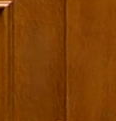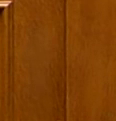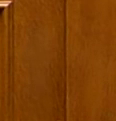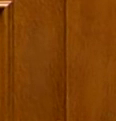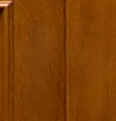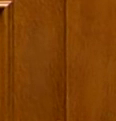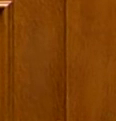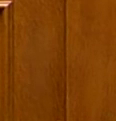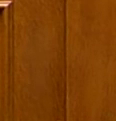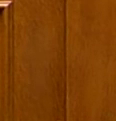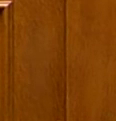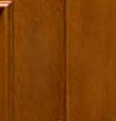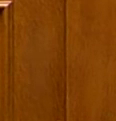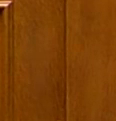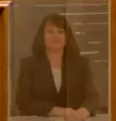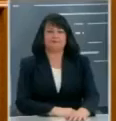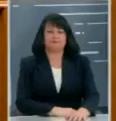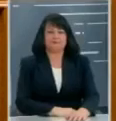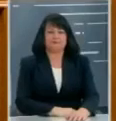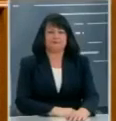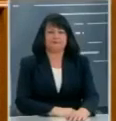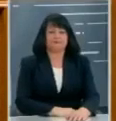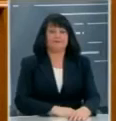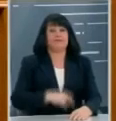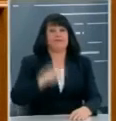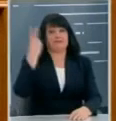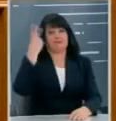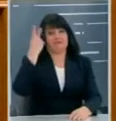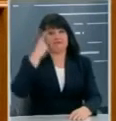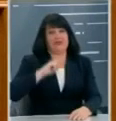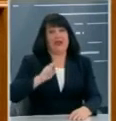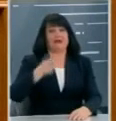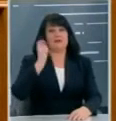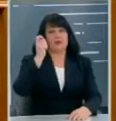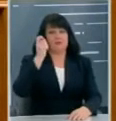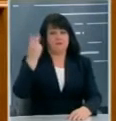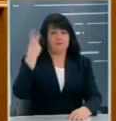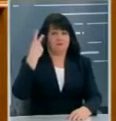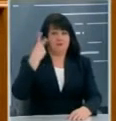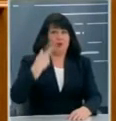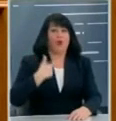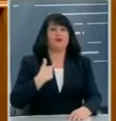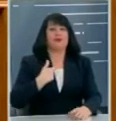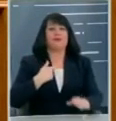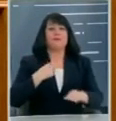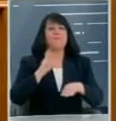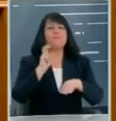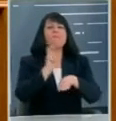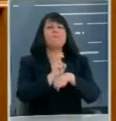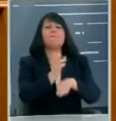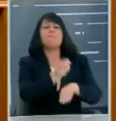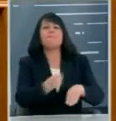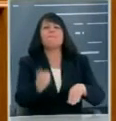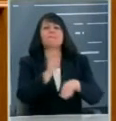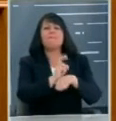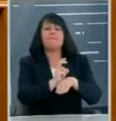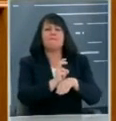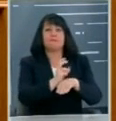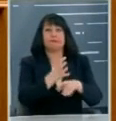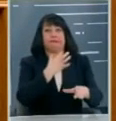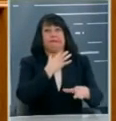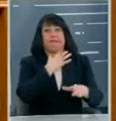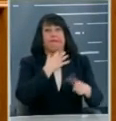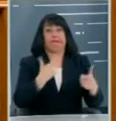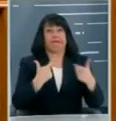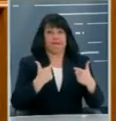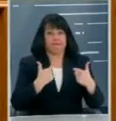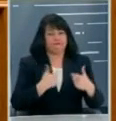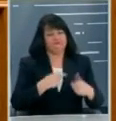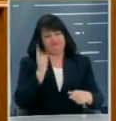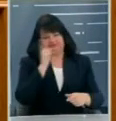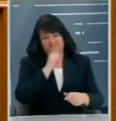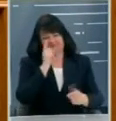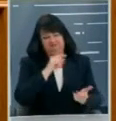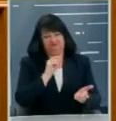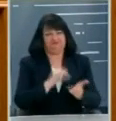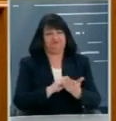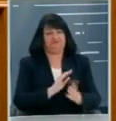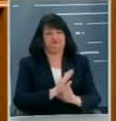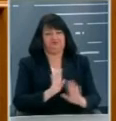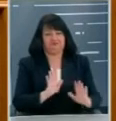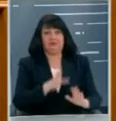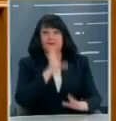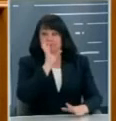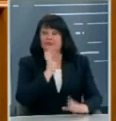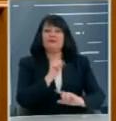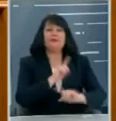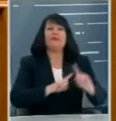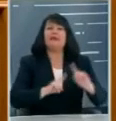δίθεν δεσμεύει τη χώρα σε μεγάλα πλεονάσματα. Πρόκειται για ένα ακόμα ψέμα. Η